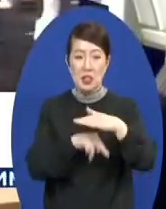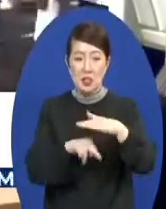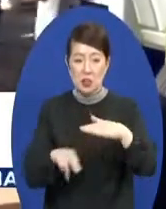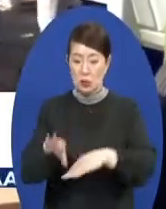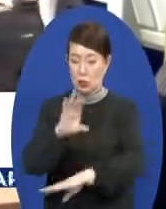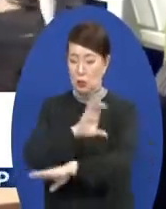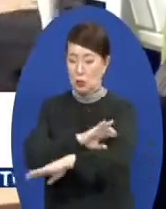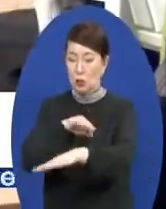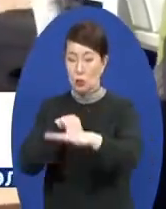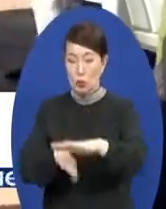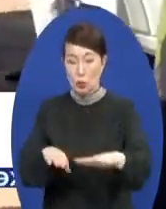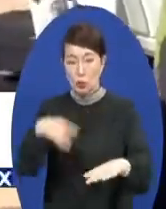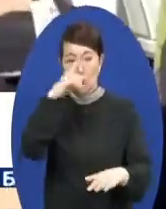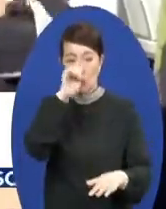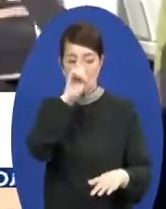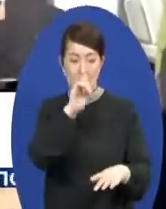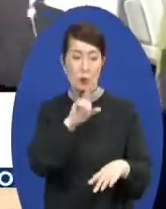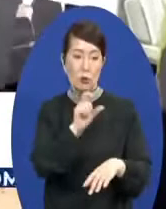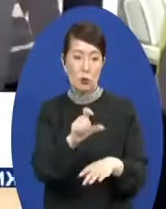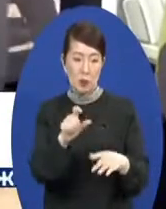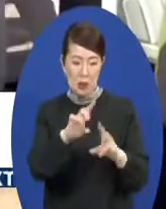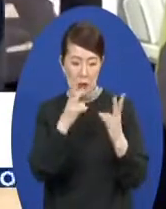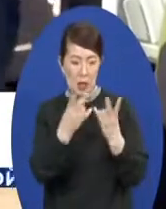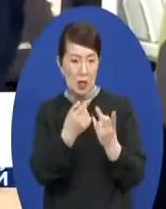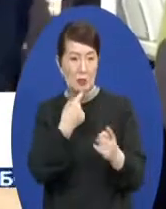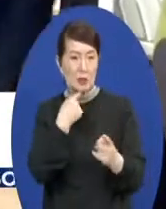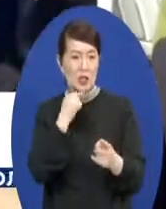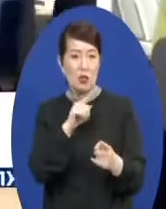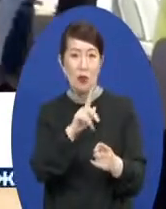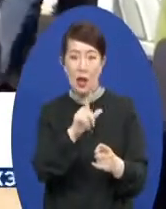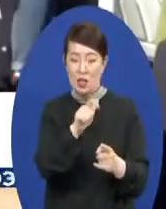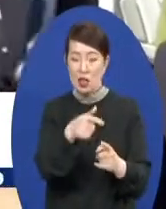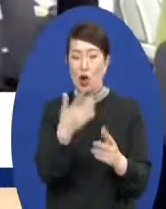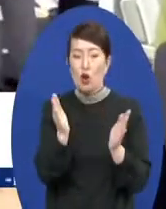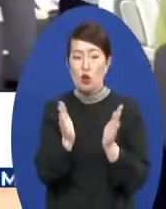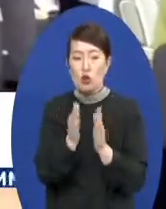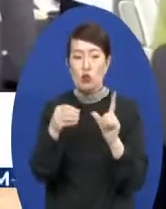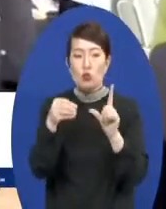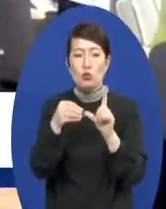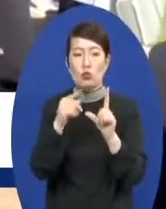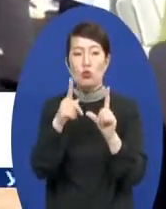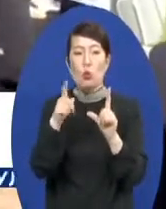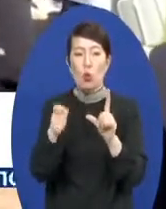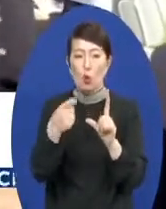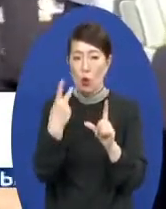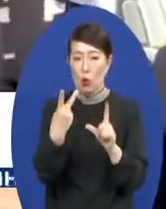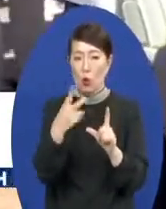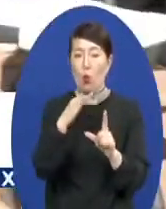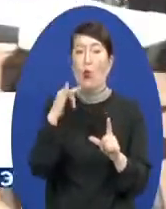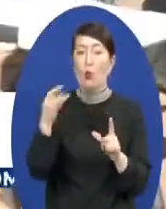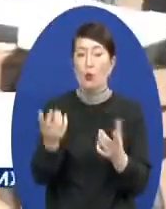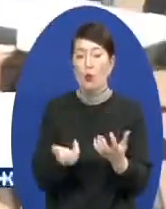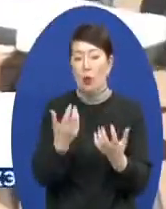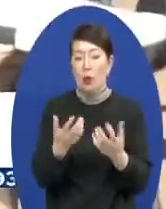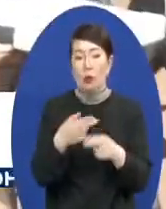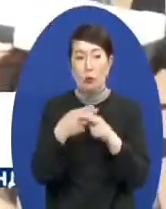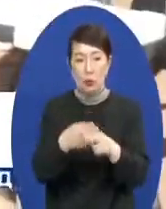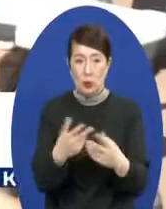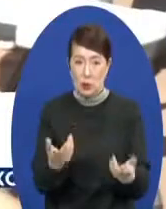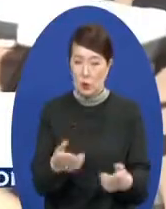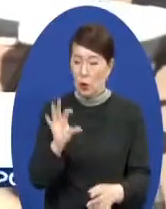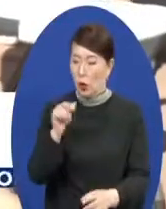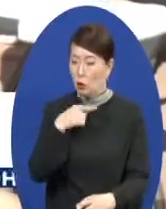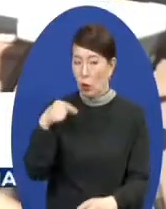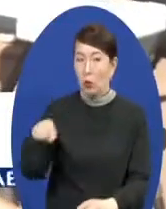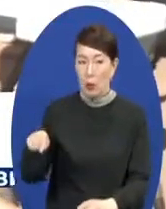хөвгүүд, сургуулийн хөвгүүд, амьдгийн өвчлөн, нийгмийн хамгийн эмзэг хэсэг өнөөдөр хоёр жижиг уурын зоохол, чадлын ядуу үйл хийж байгаа. Хоёр толгойн